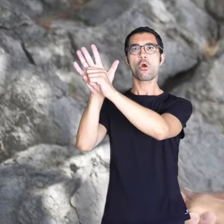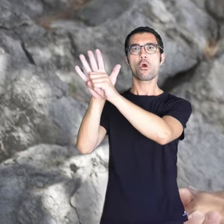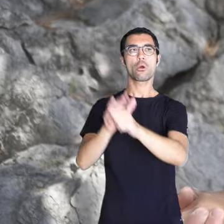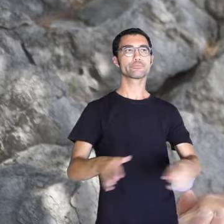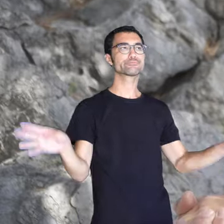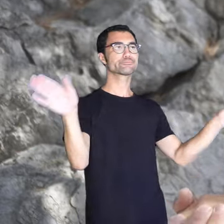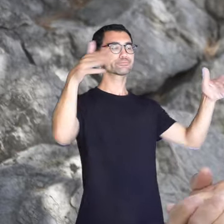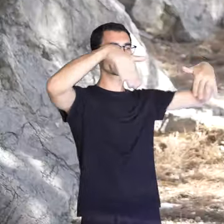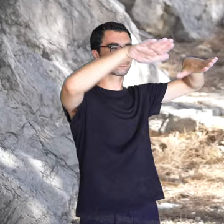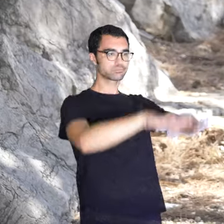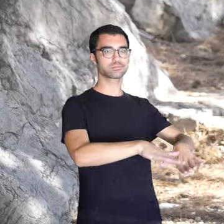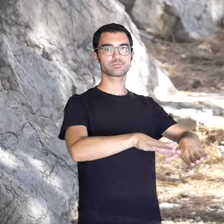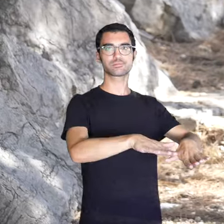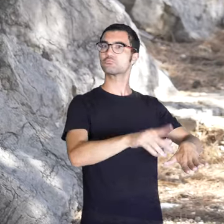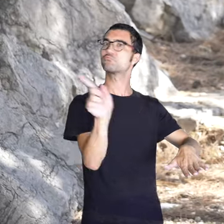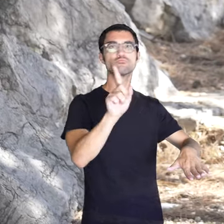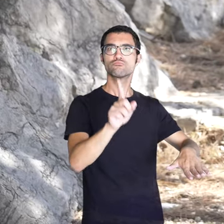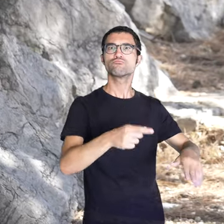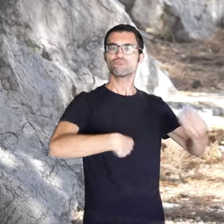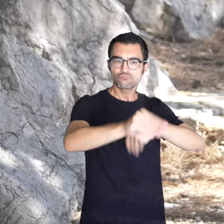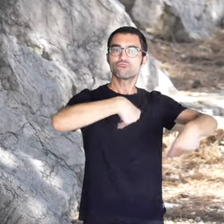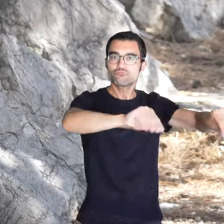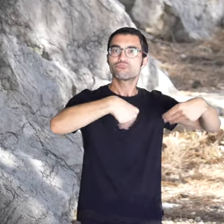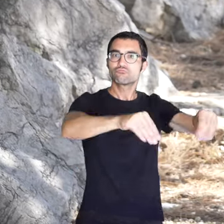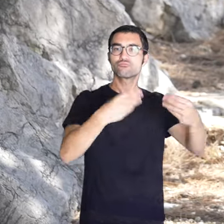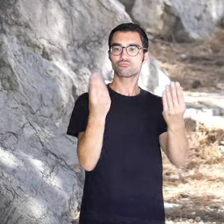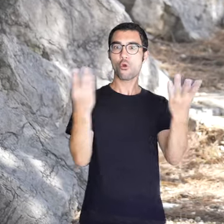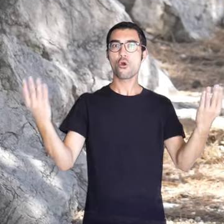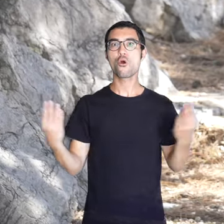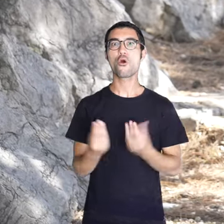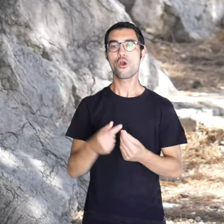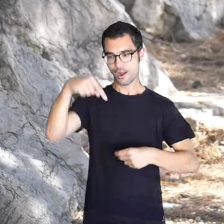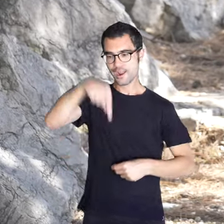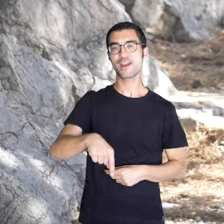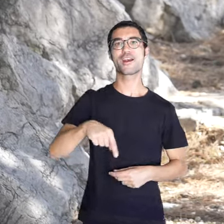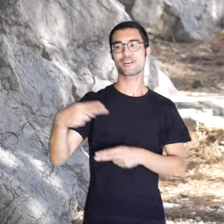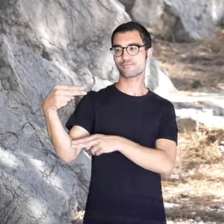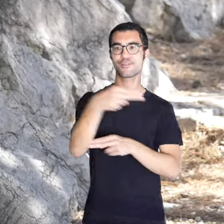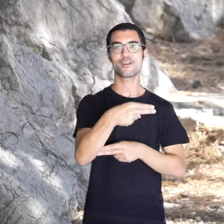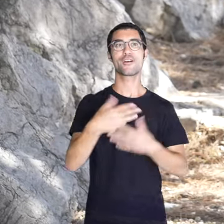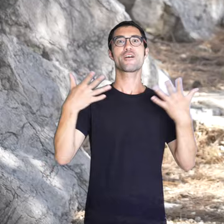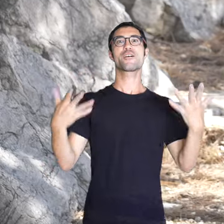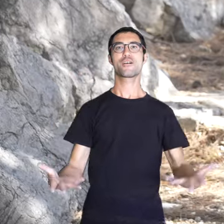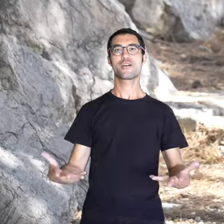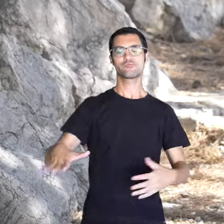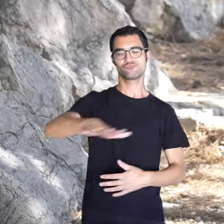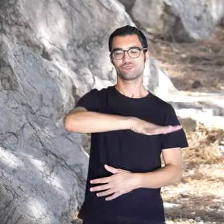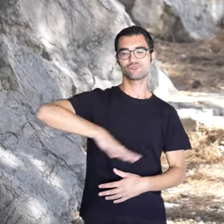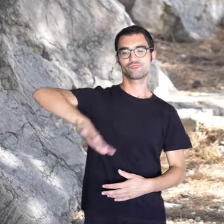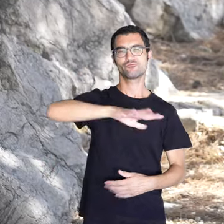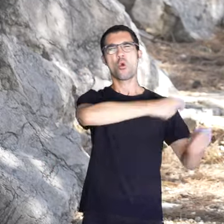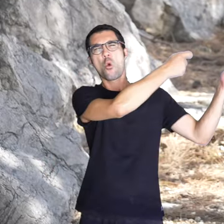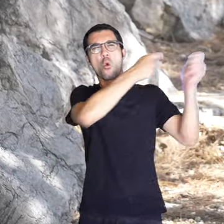pentura no haguéssim explotat. I és una diversificació que hem fet cap a producte local, cap a